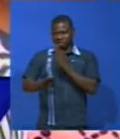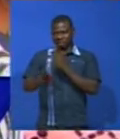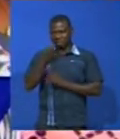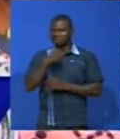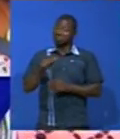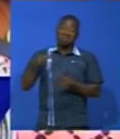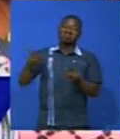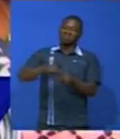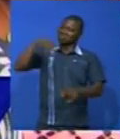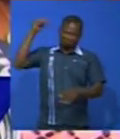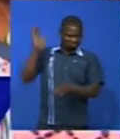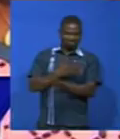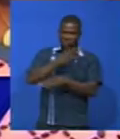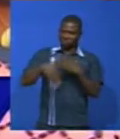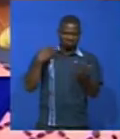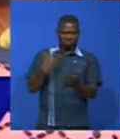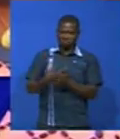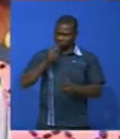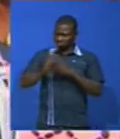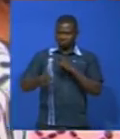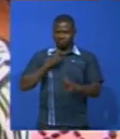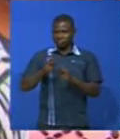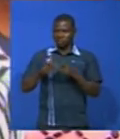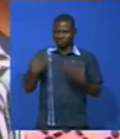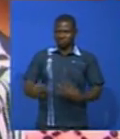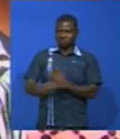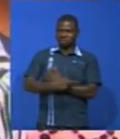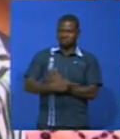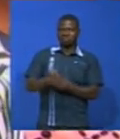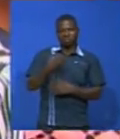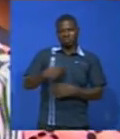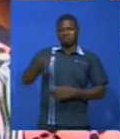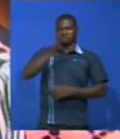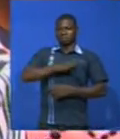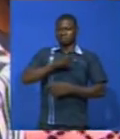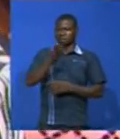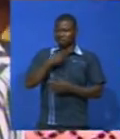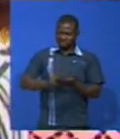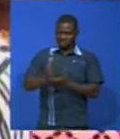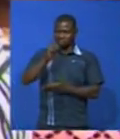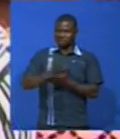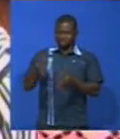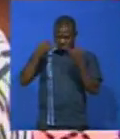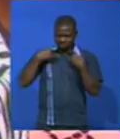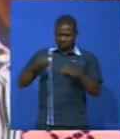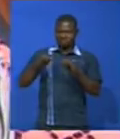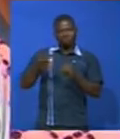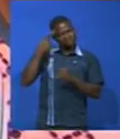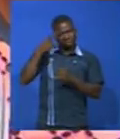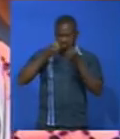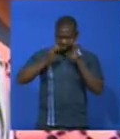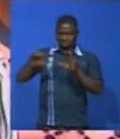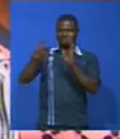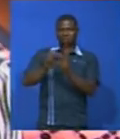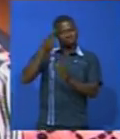cela. Et aujourd'hui, justement, à la faveur de l'utilisation de technologies de l'information et de la communication pour l'éducation,